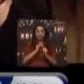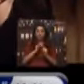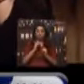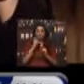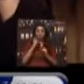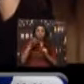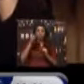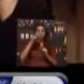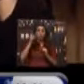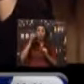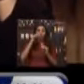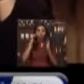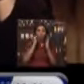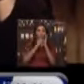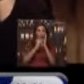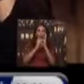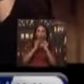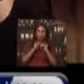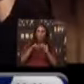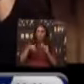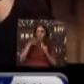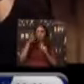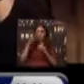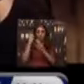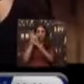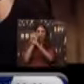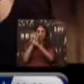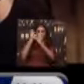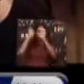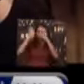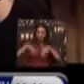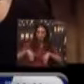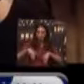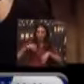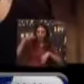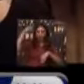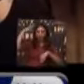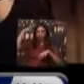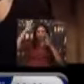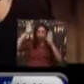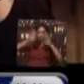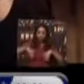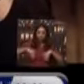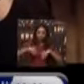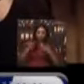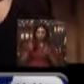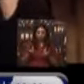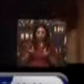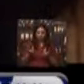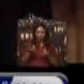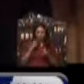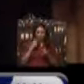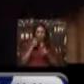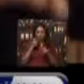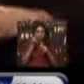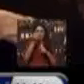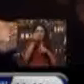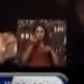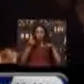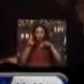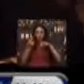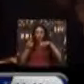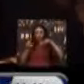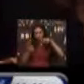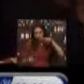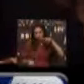وحصل فعلا، لو كان في لعنه فراعنه فحصل فعلا كل يوم حاجه تصيب حد، كاميرا تقع